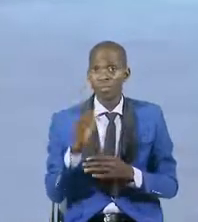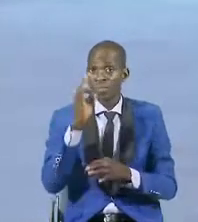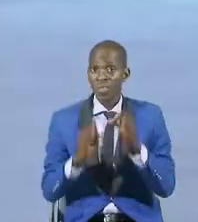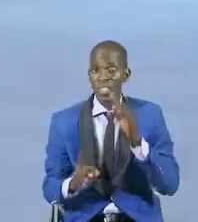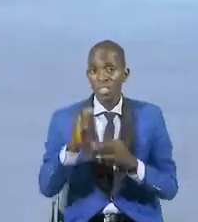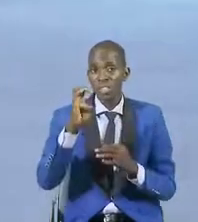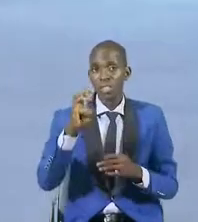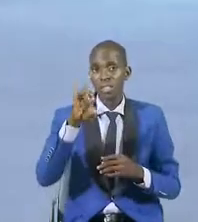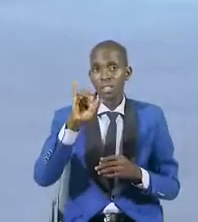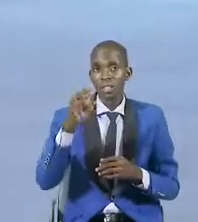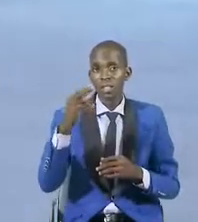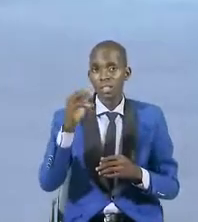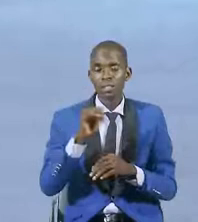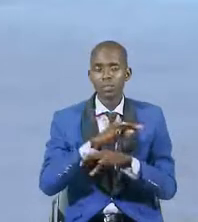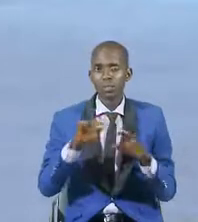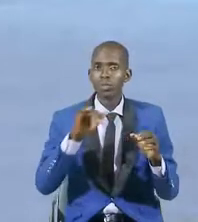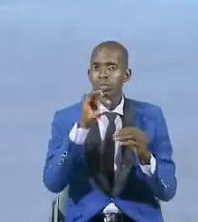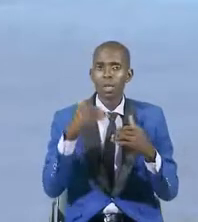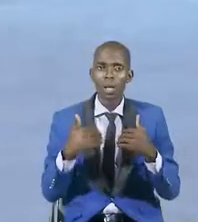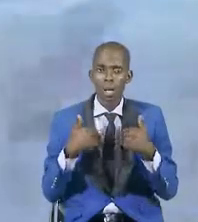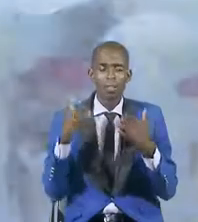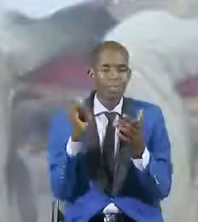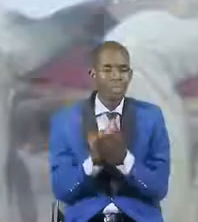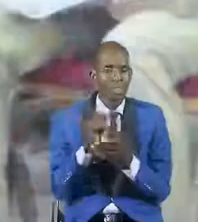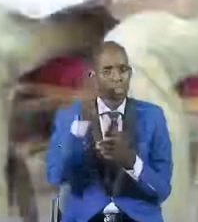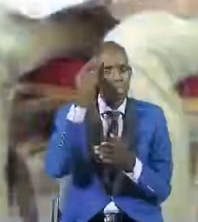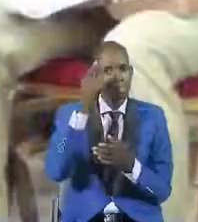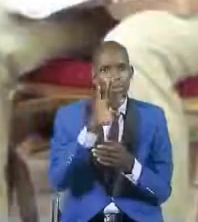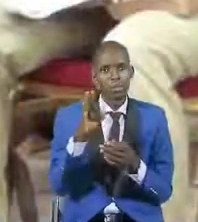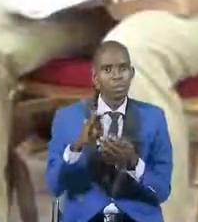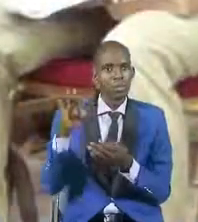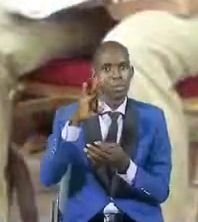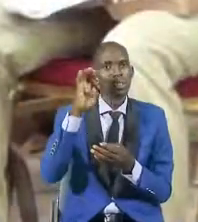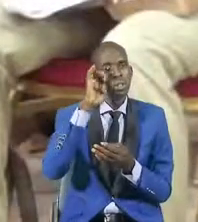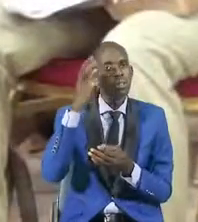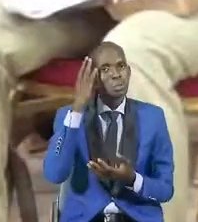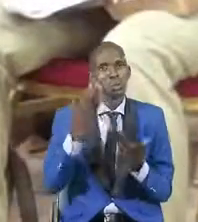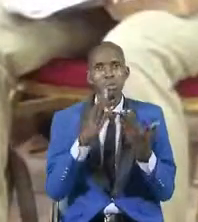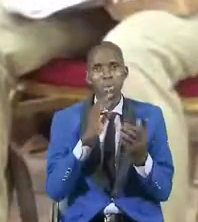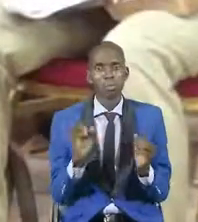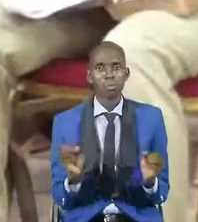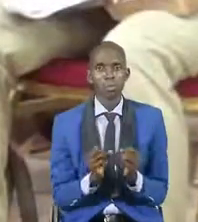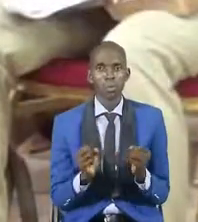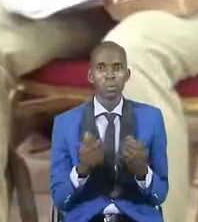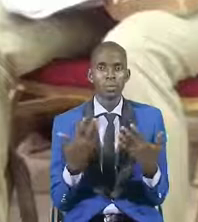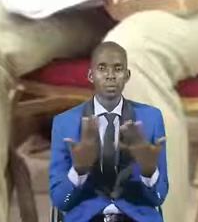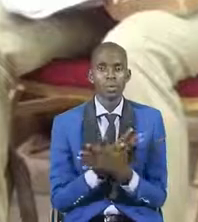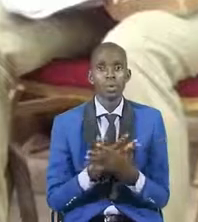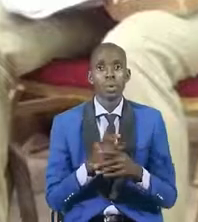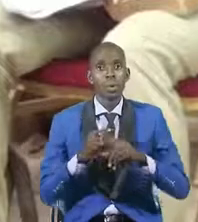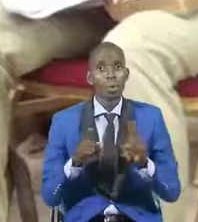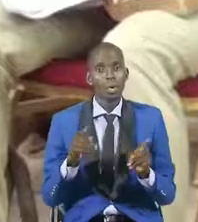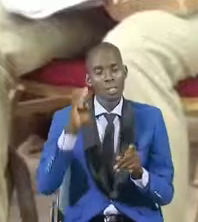Si Élisée n'avait pas ce discernement des esprits, s'il n'avait pas cela, il aurait